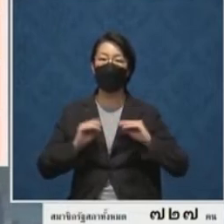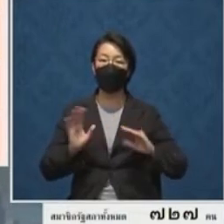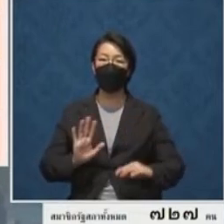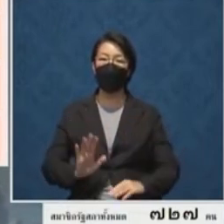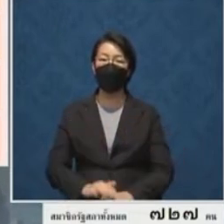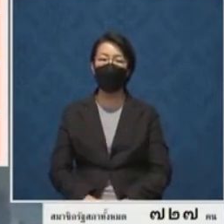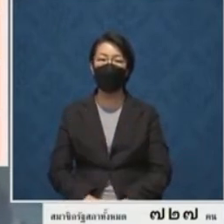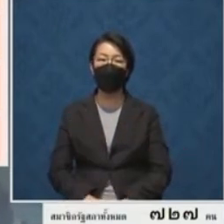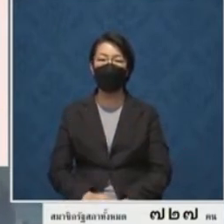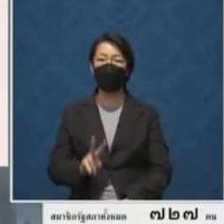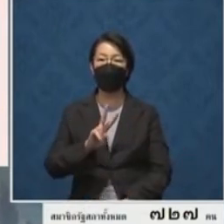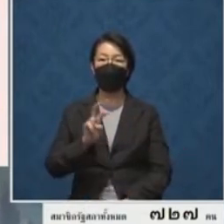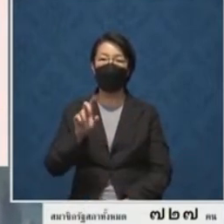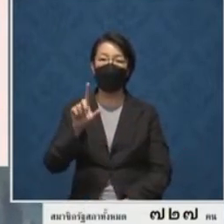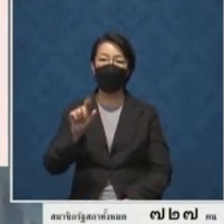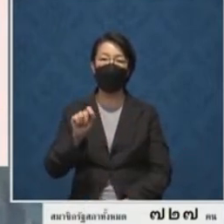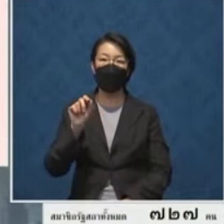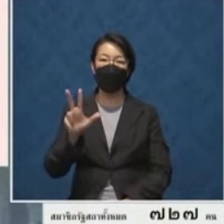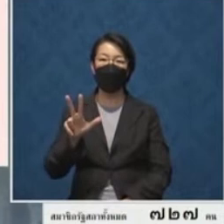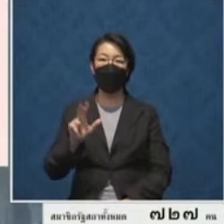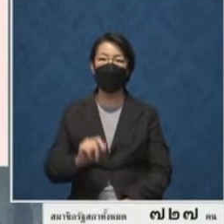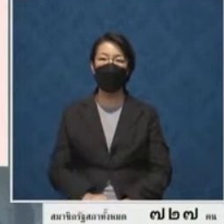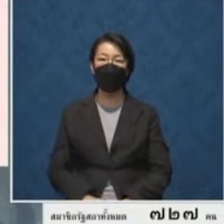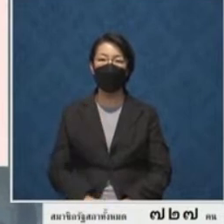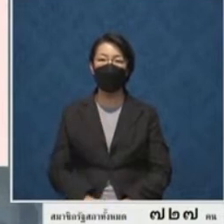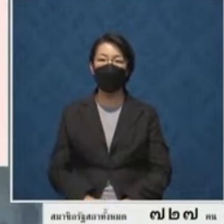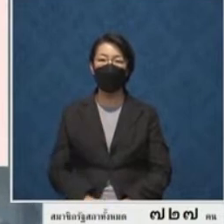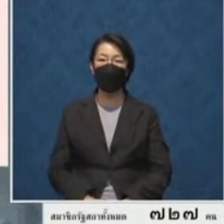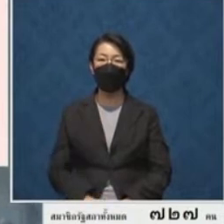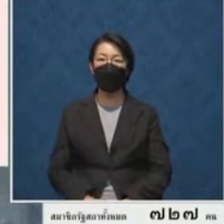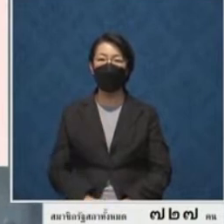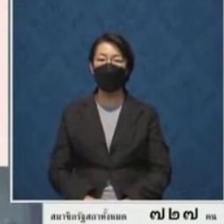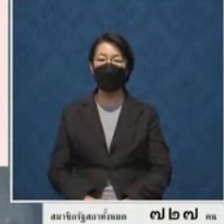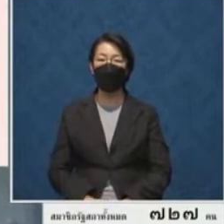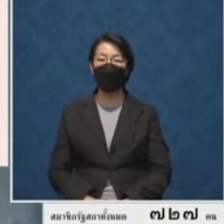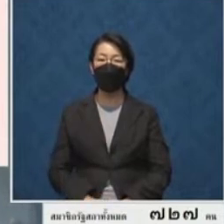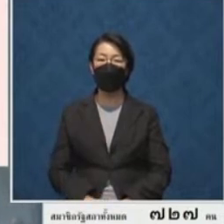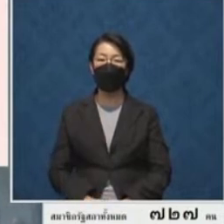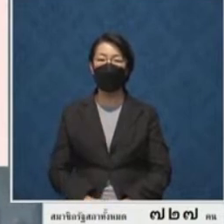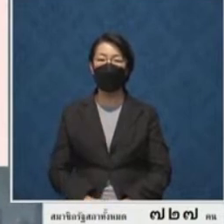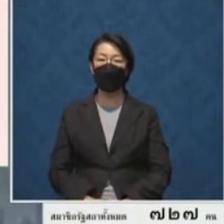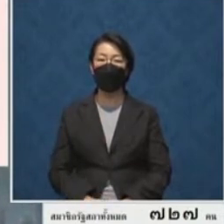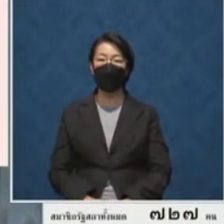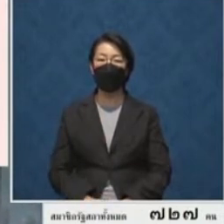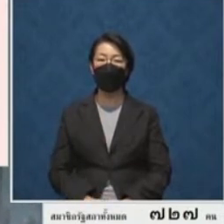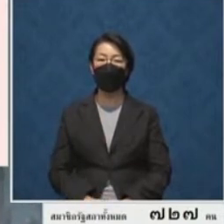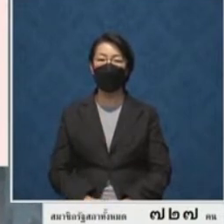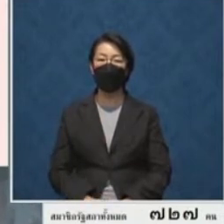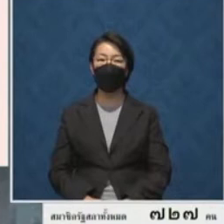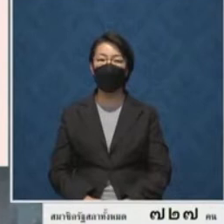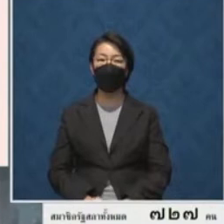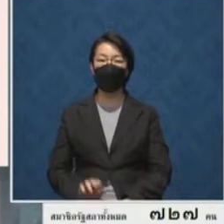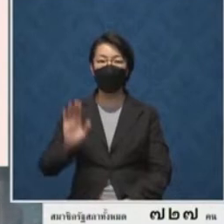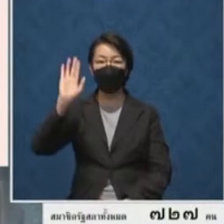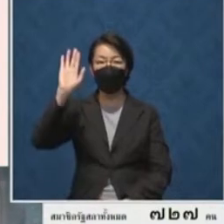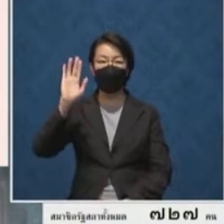223พลเอกธวัชชัยสมุทรสาคร ประธานครับผมเป็นทหารมีวินัยครับปฏิบัติตามรัฐธรรมนู